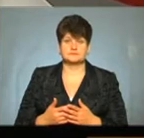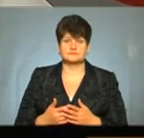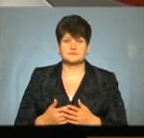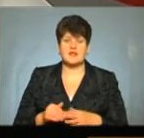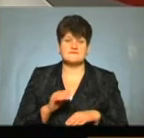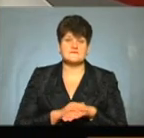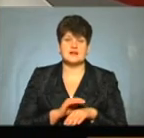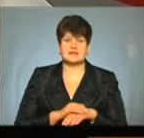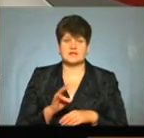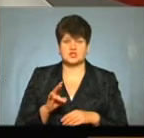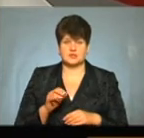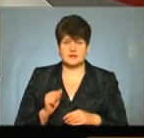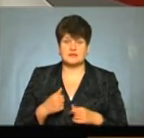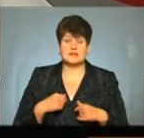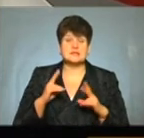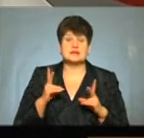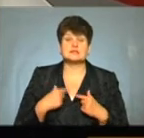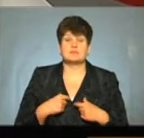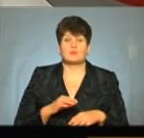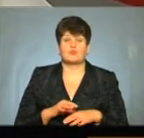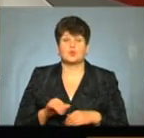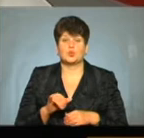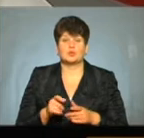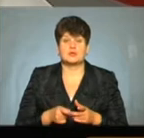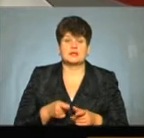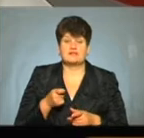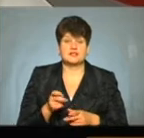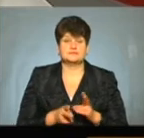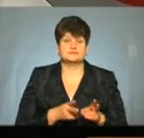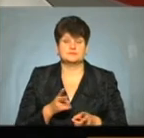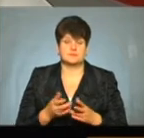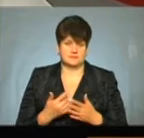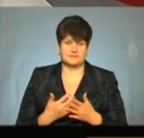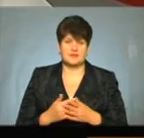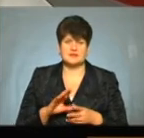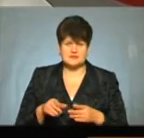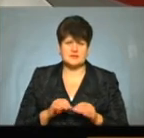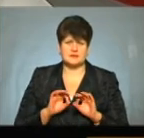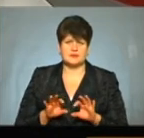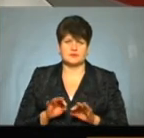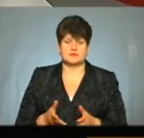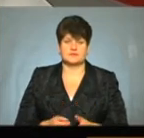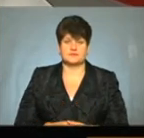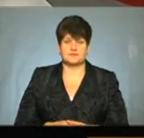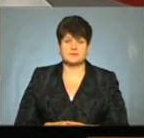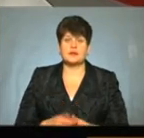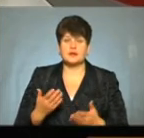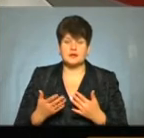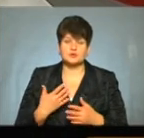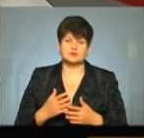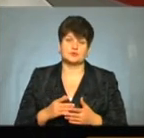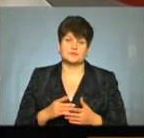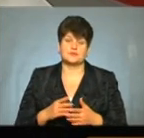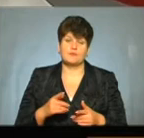фактична перевірка, не знають, як себе вести і куди подавати на апеляцію. Наш юрист також це все роз'яснить. От якщо повертатися до